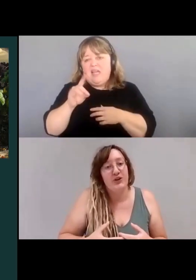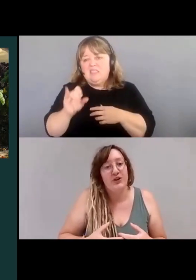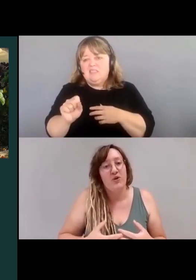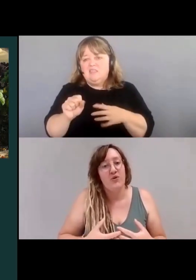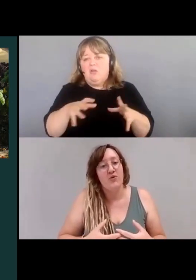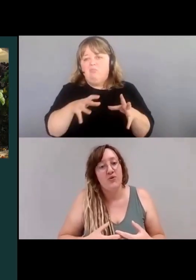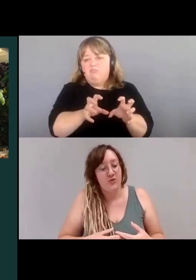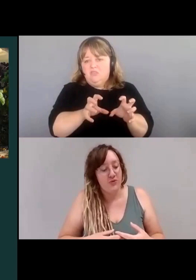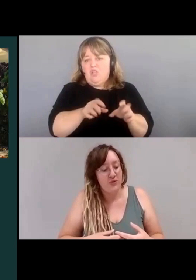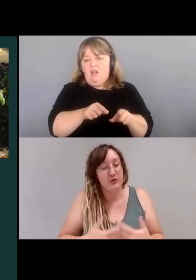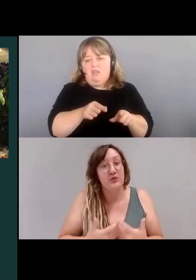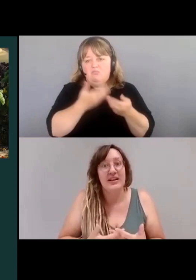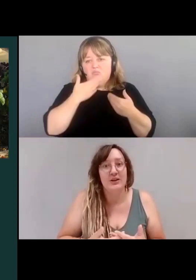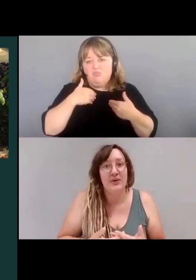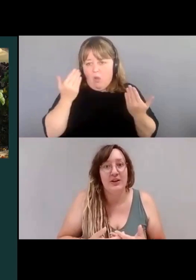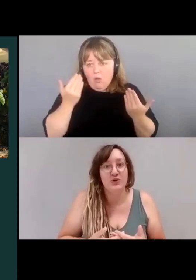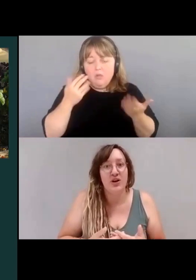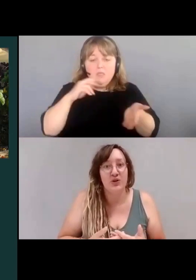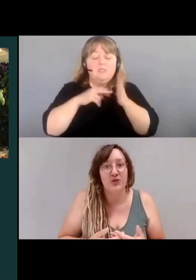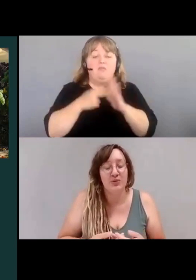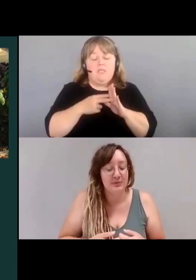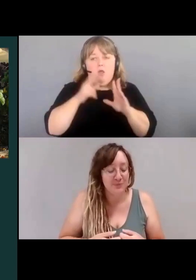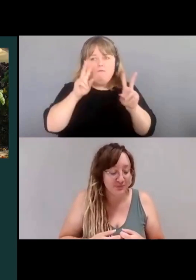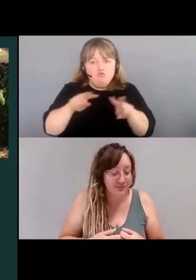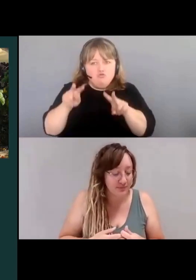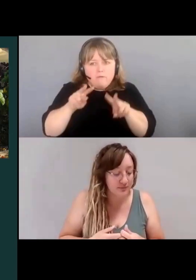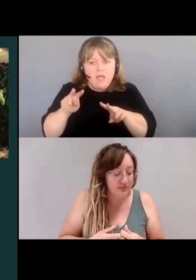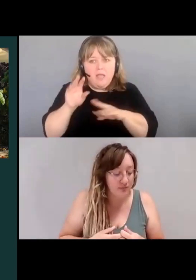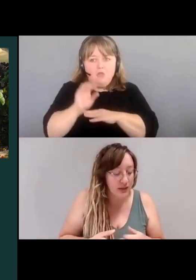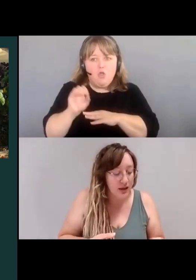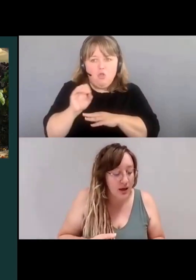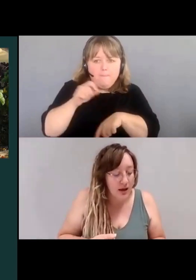Donc, on surveille la température en octobre.